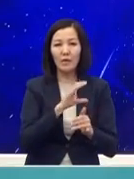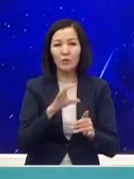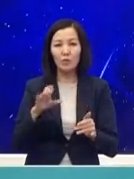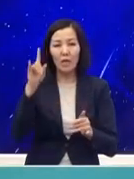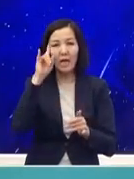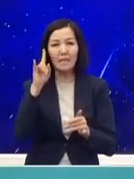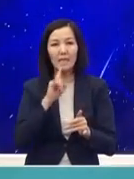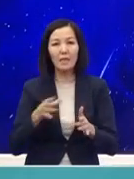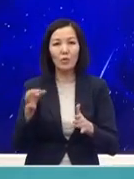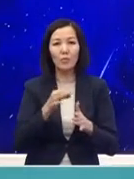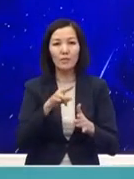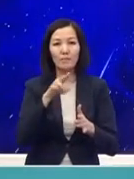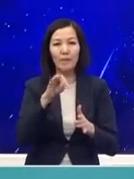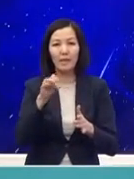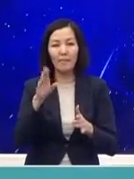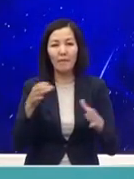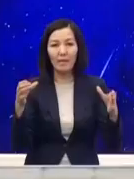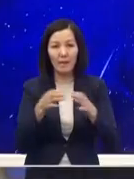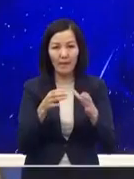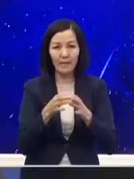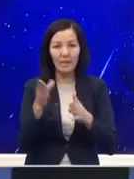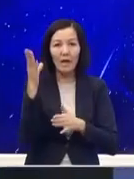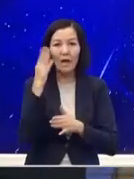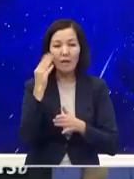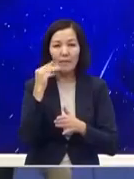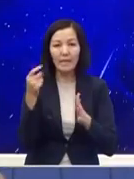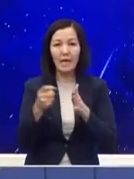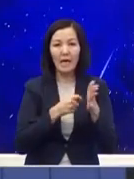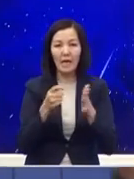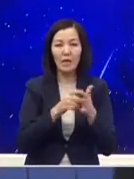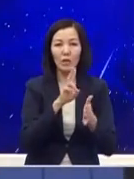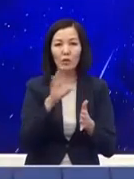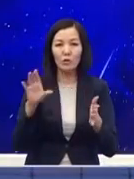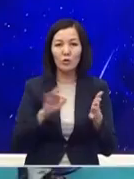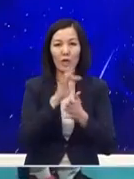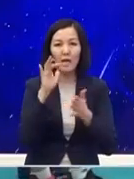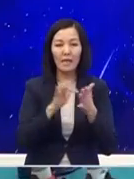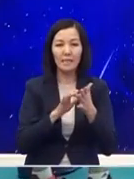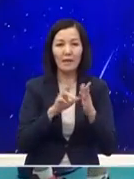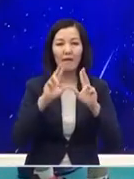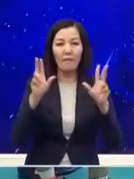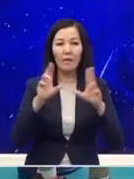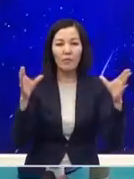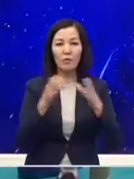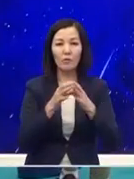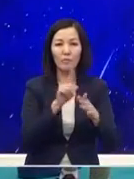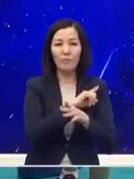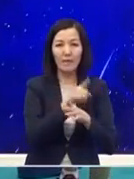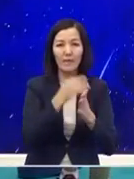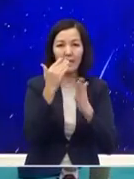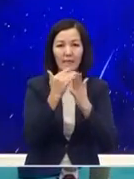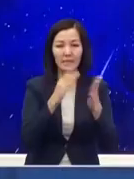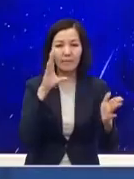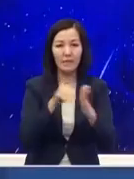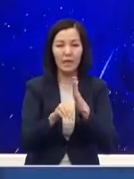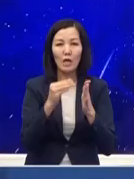Қазақстан облысының Петропавлы. Сонымен қатар Алматы мен Қарағандыда және Нұрсұлтан қаласының волейбол ұжымдары да мықтылар